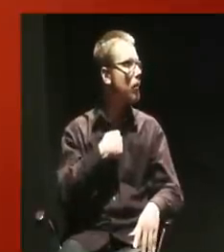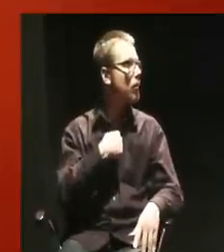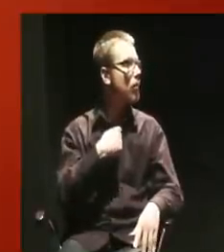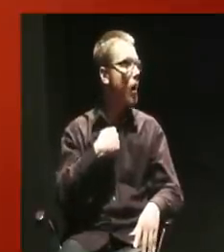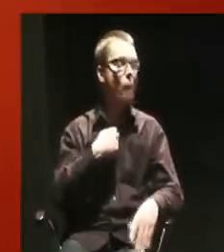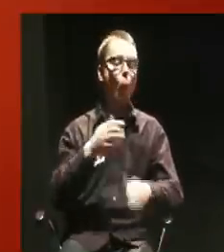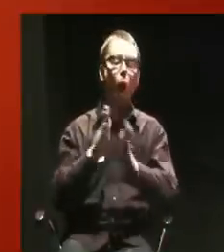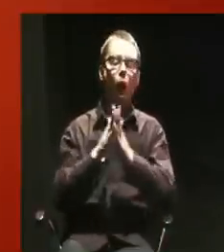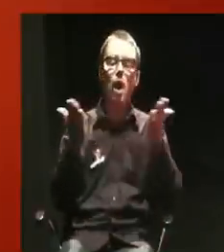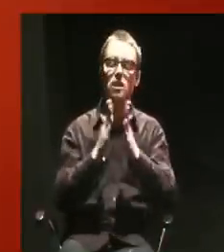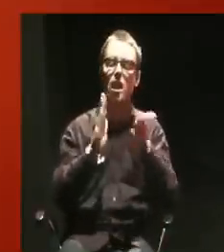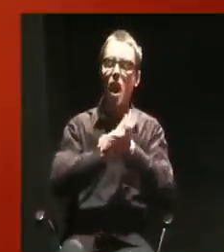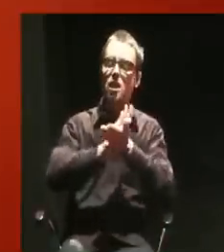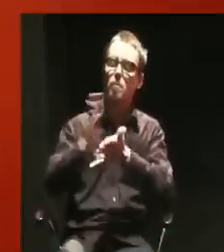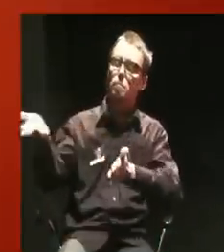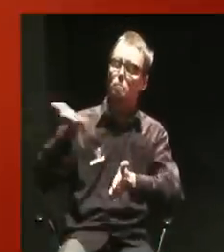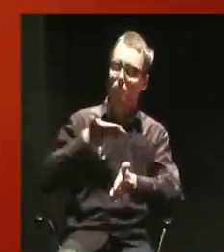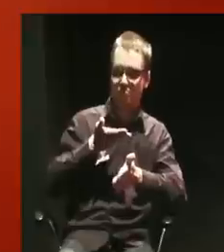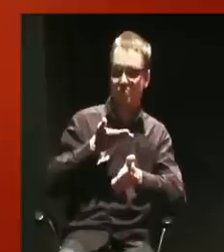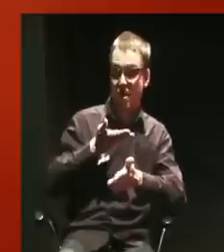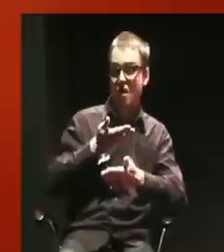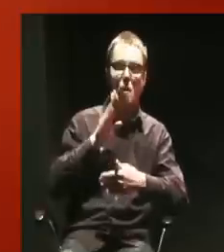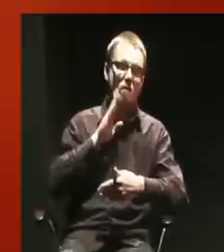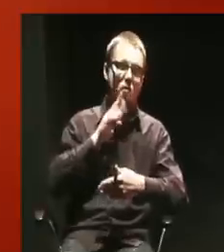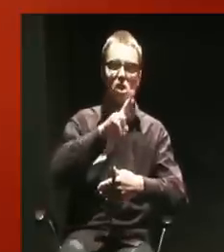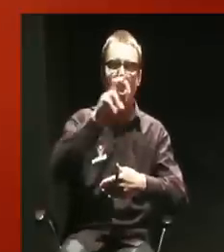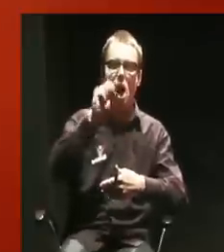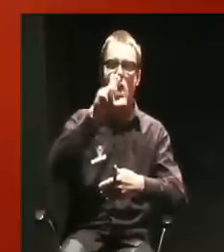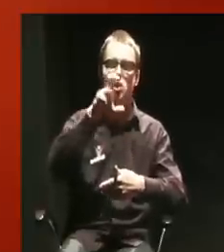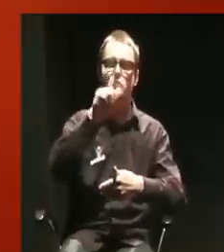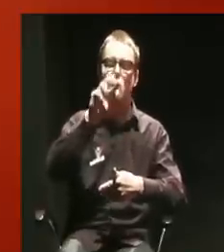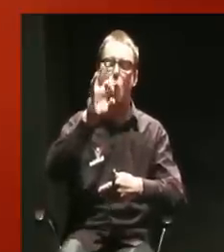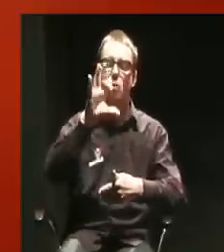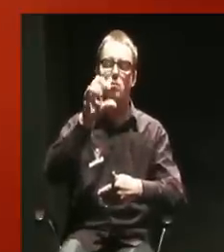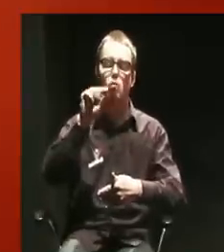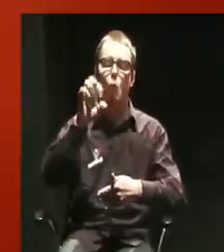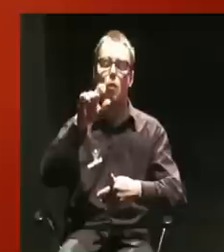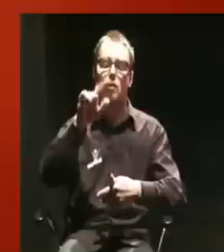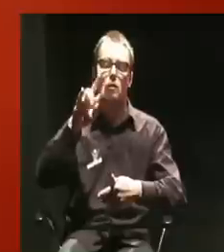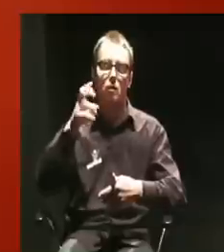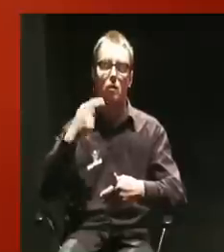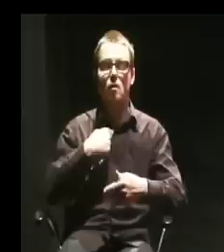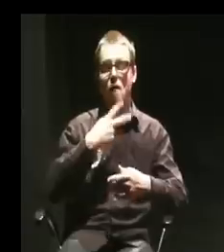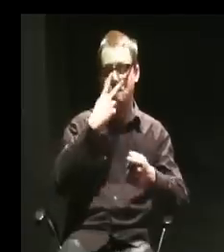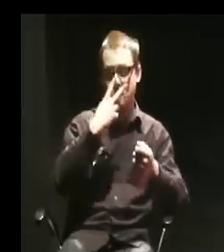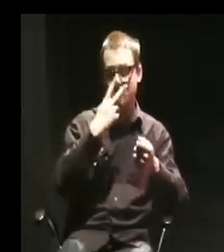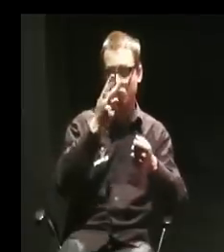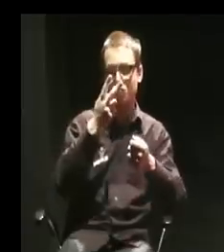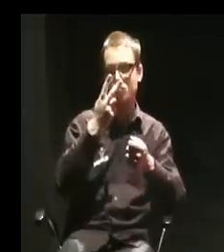jakiś dziennik. Chyba to była Rzeczpospolita i czytałem analizę dotyczącą tego,